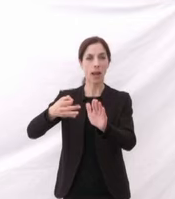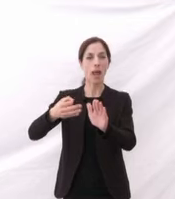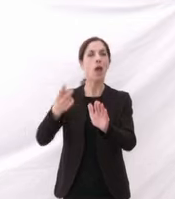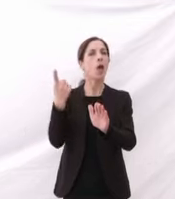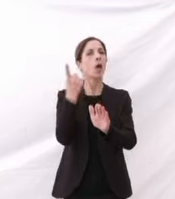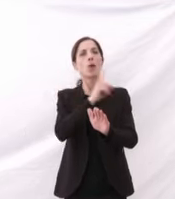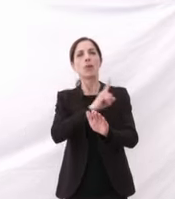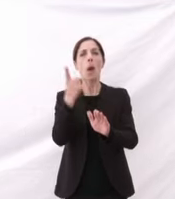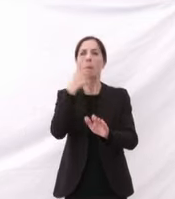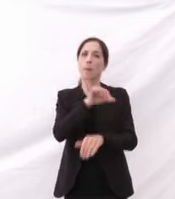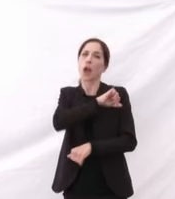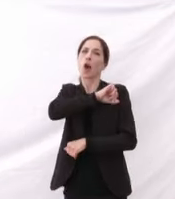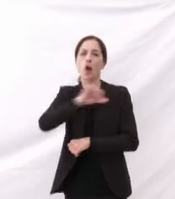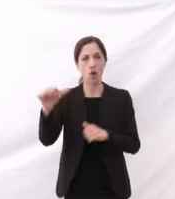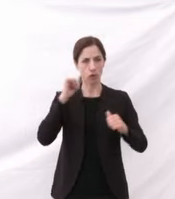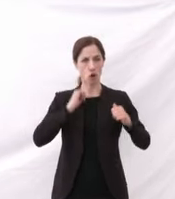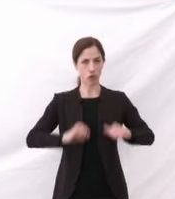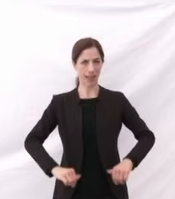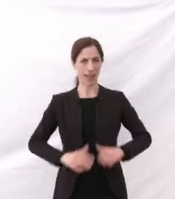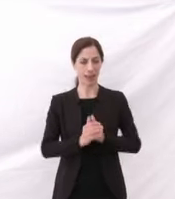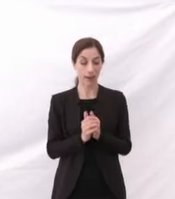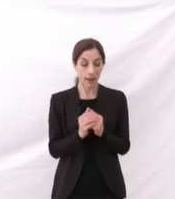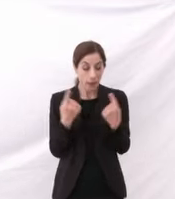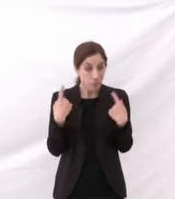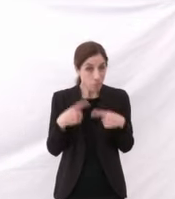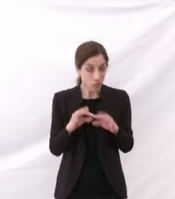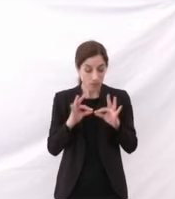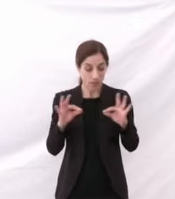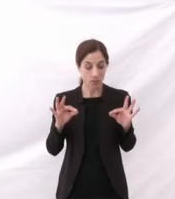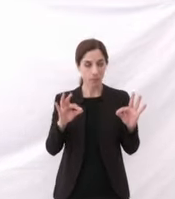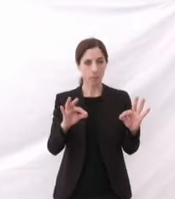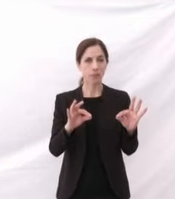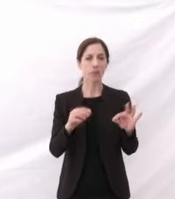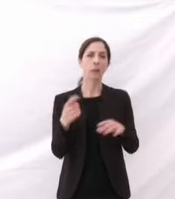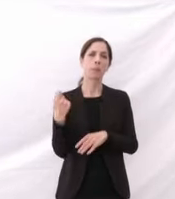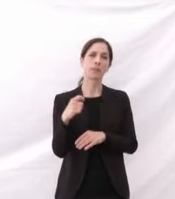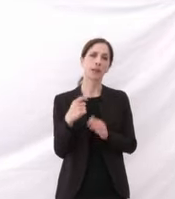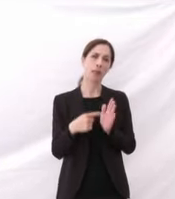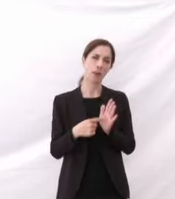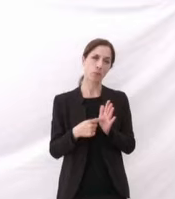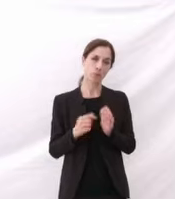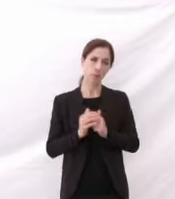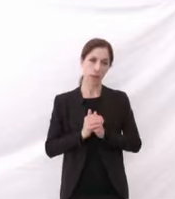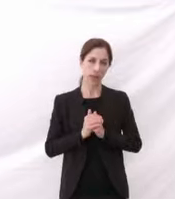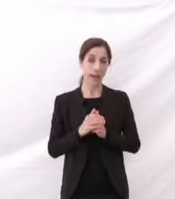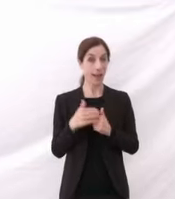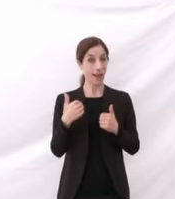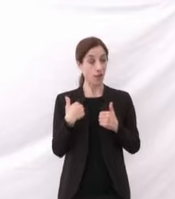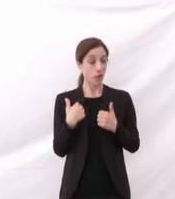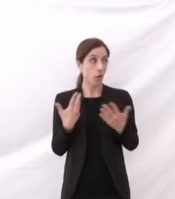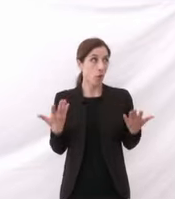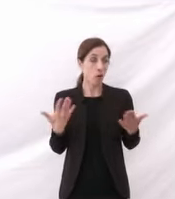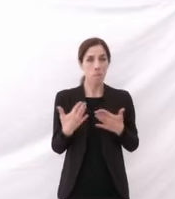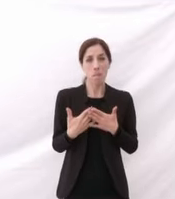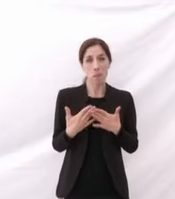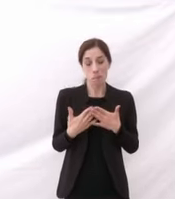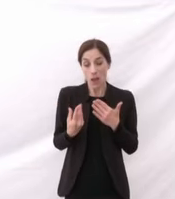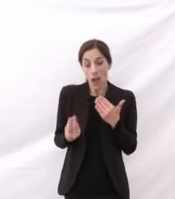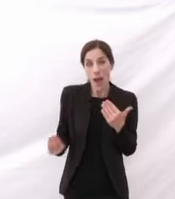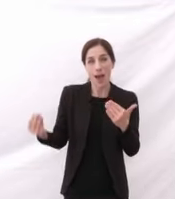Questo è l'intervento del nostro Presidente della Repubblica e io mi permetto di aggiungere